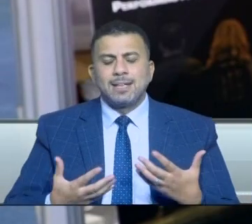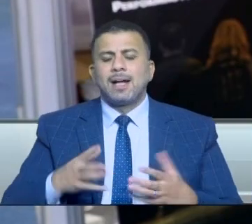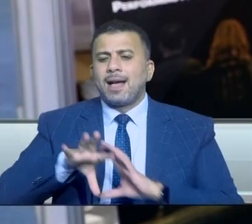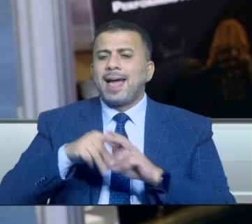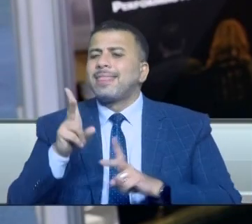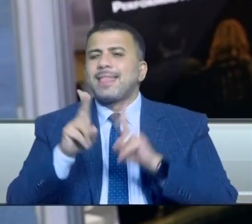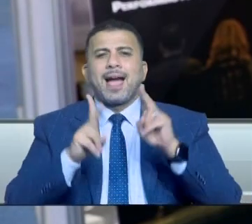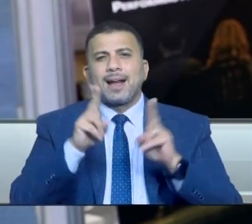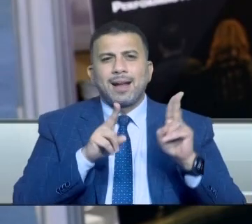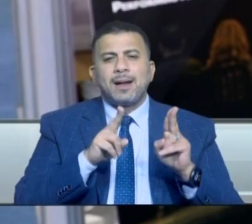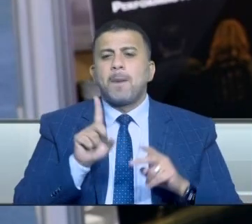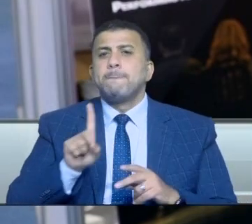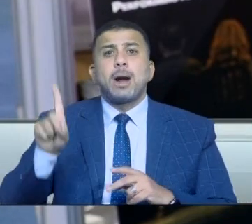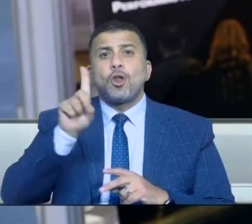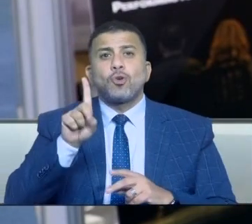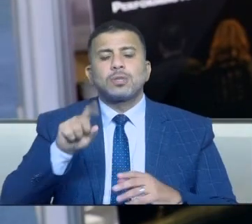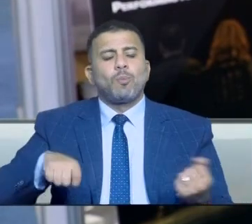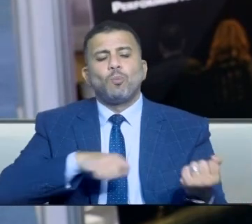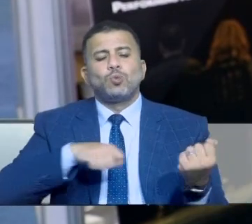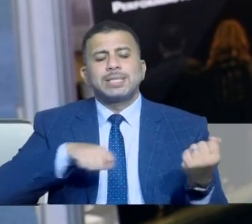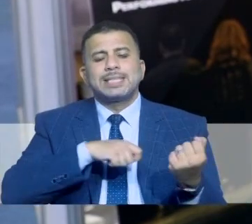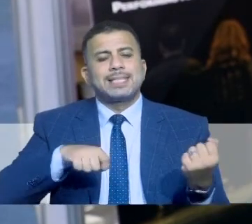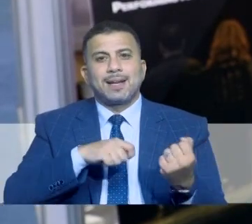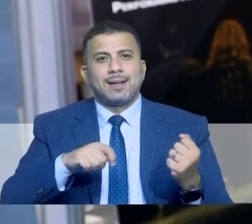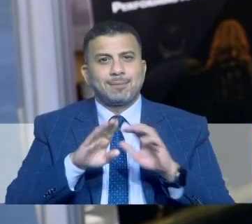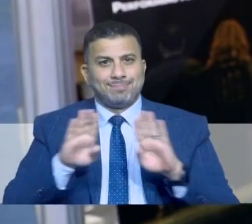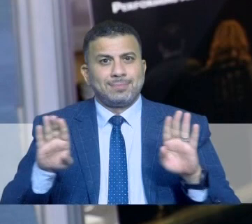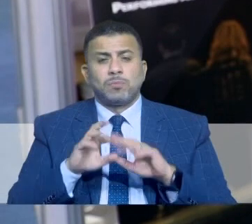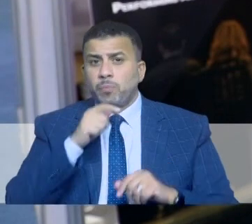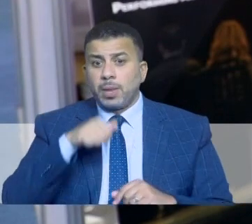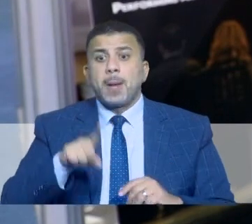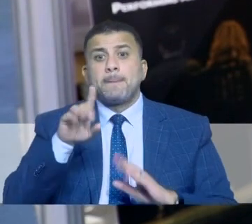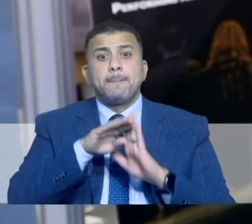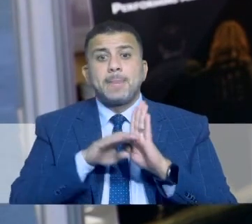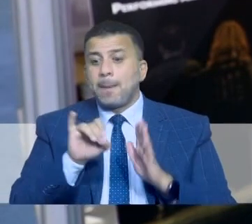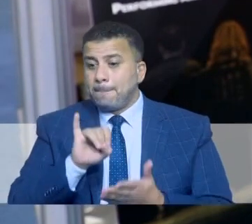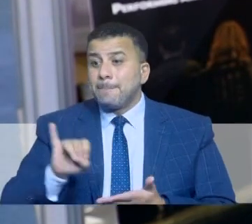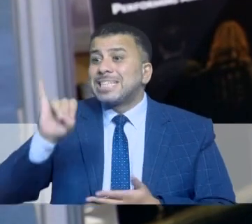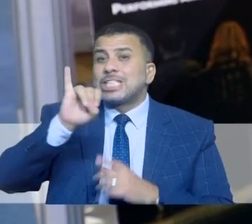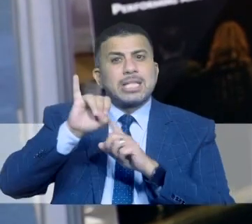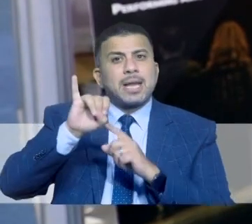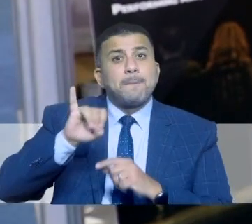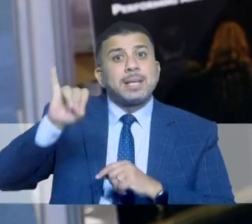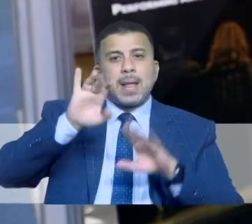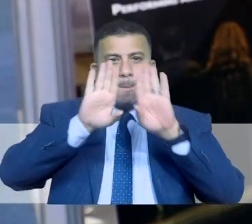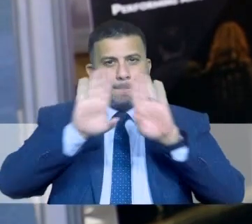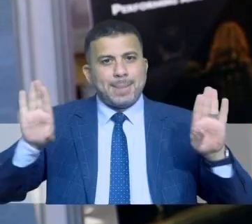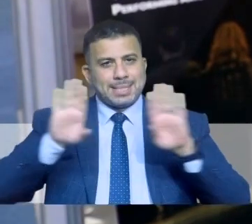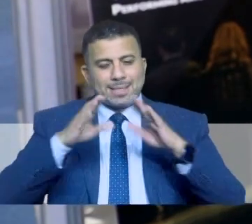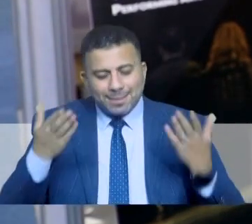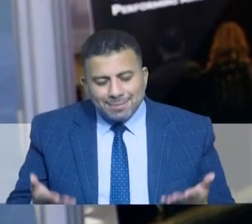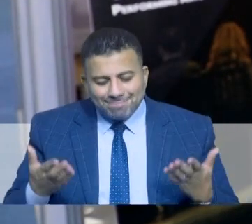الإنتاج، بكالوريوس الموسيقى المسرحي، وكذلك هاي السنة طرحنا برنامج الماجستير في المسرح والعروض